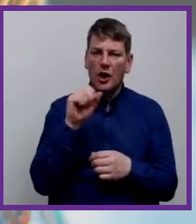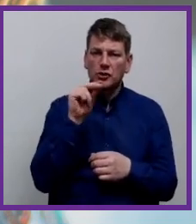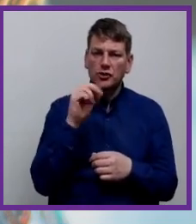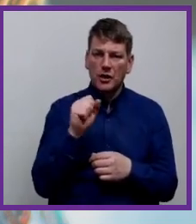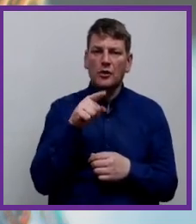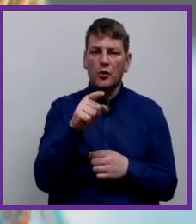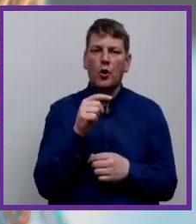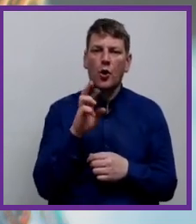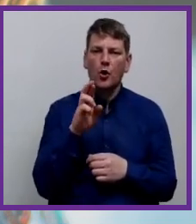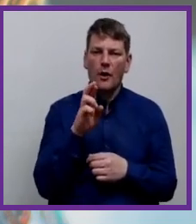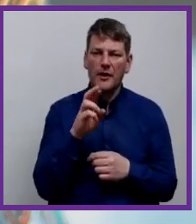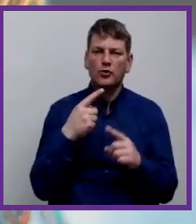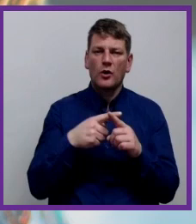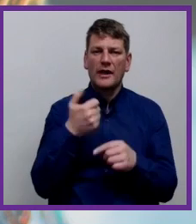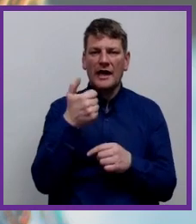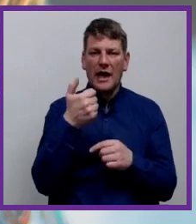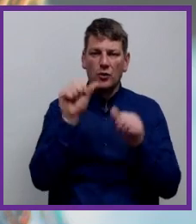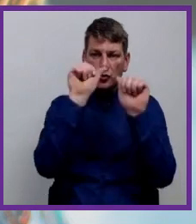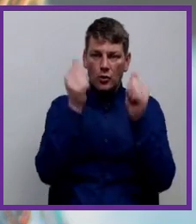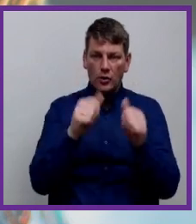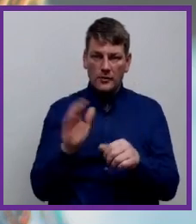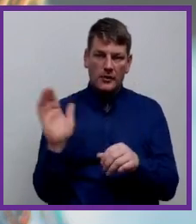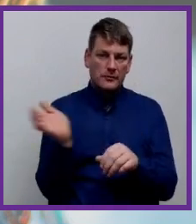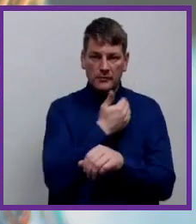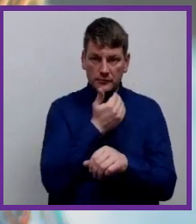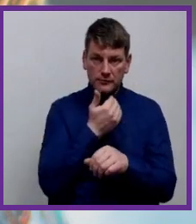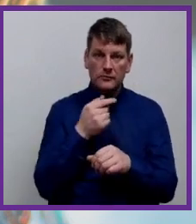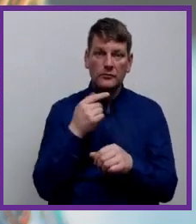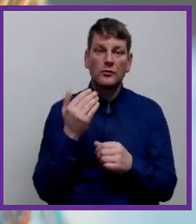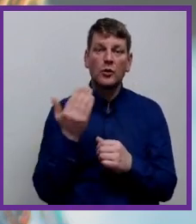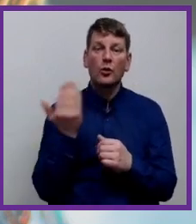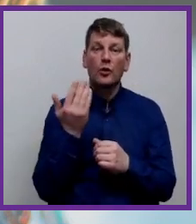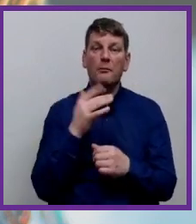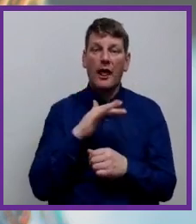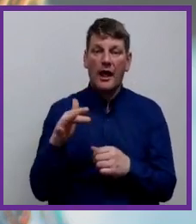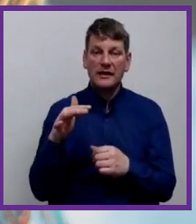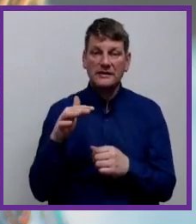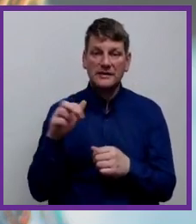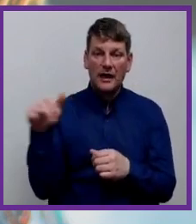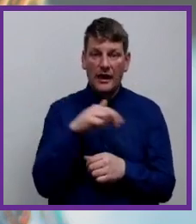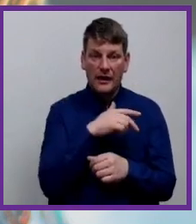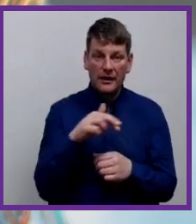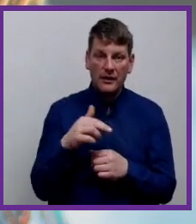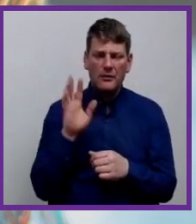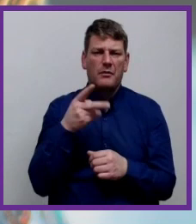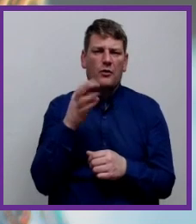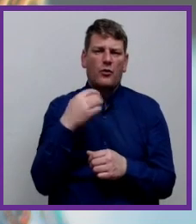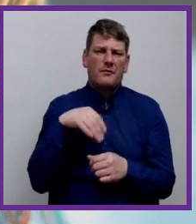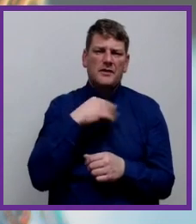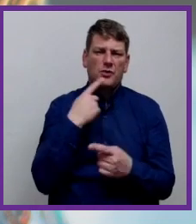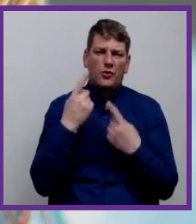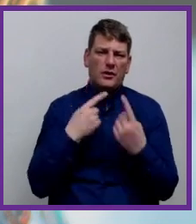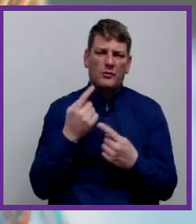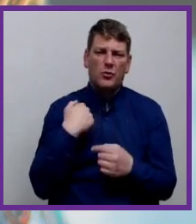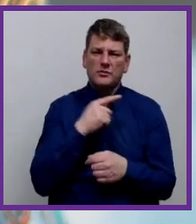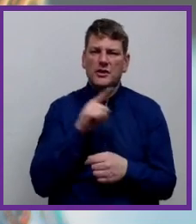un grieķu kaut kā tās skulptūras aizlikt prom no turienes, kur bērni staigā. Nu, tad, par ko mēs runājam, tad mums līdz